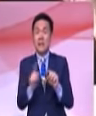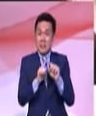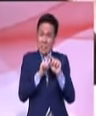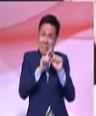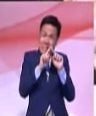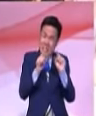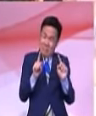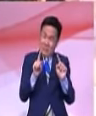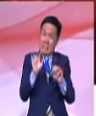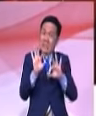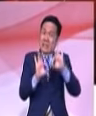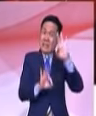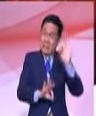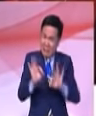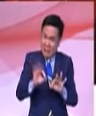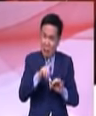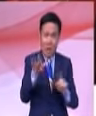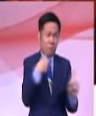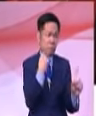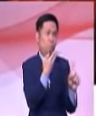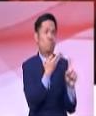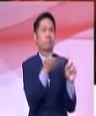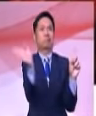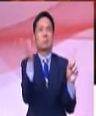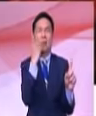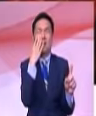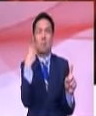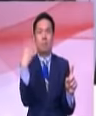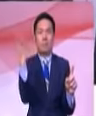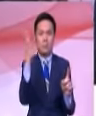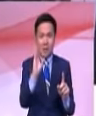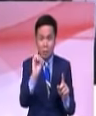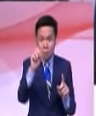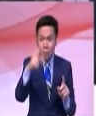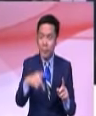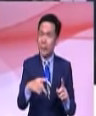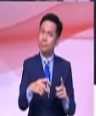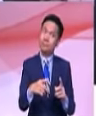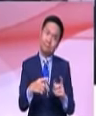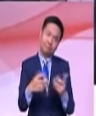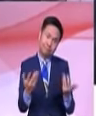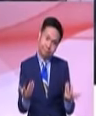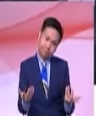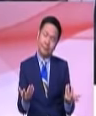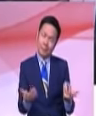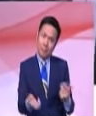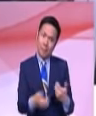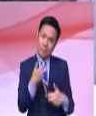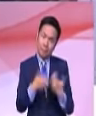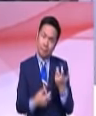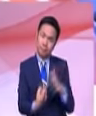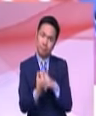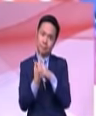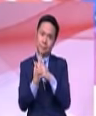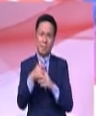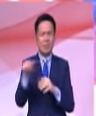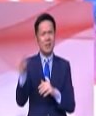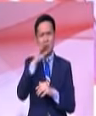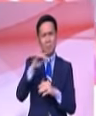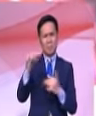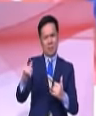tidak bermakna jika semua pihak mengabaikan SOP. Ini turut disokong rakannya Muhammad Faridus Sapian yang tidak mahu